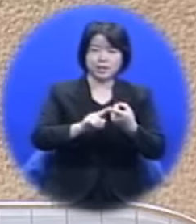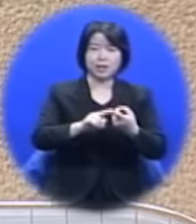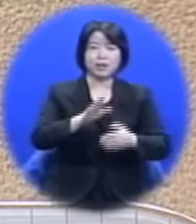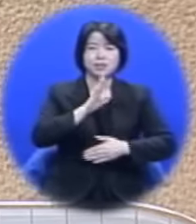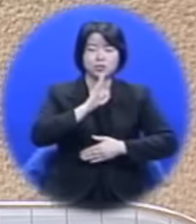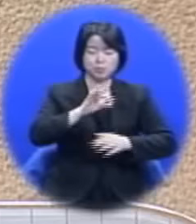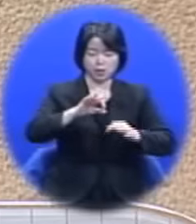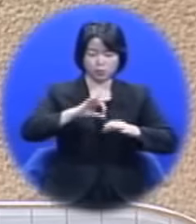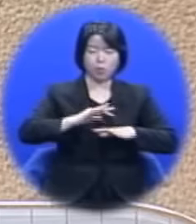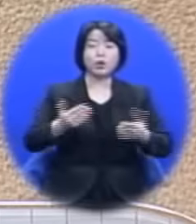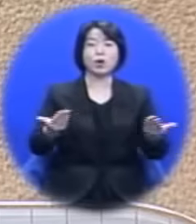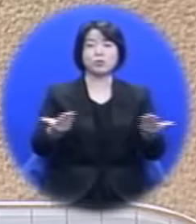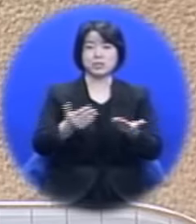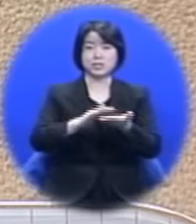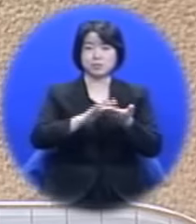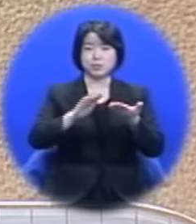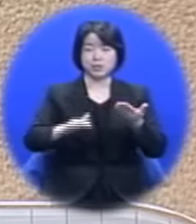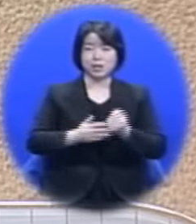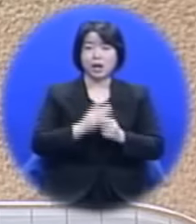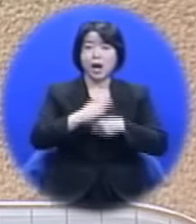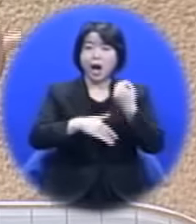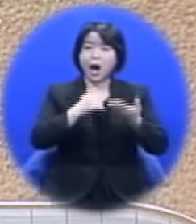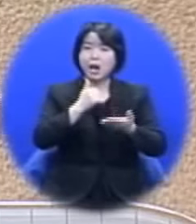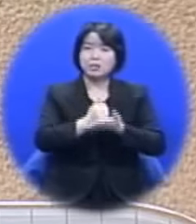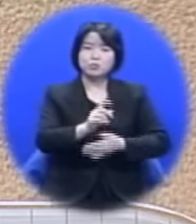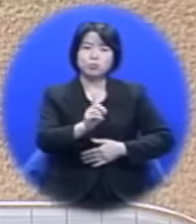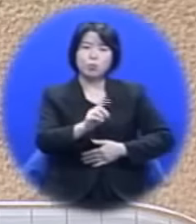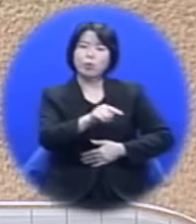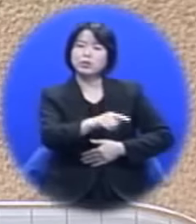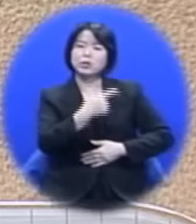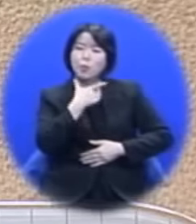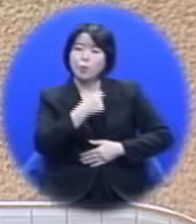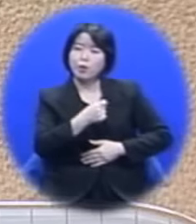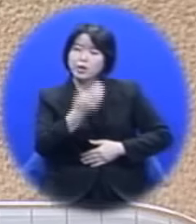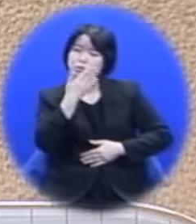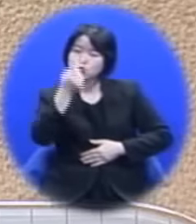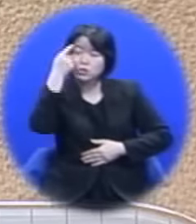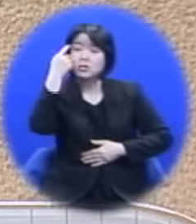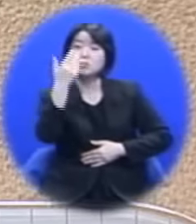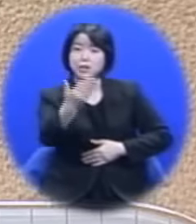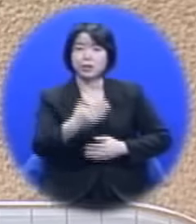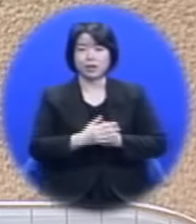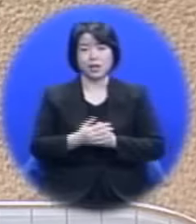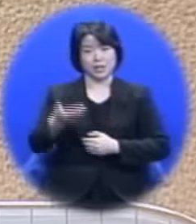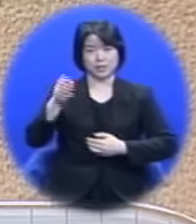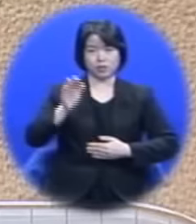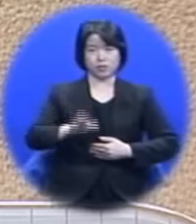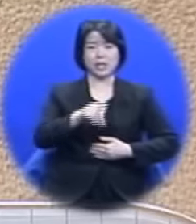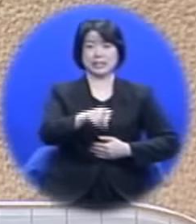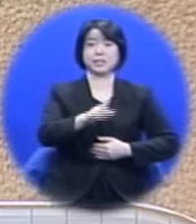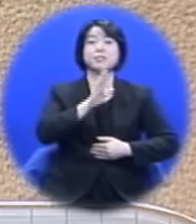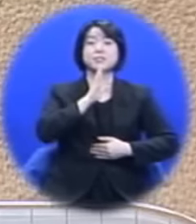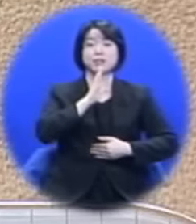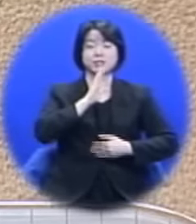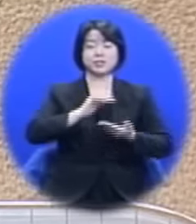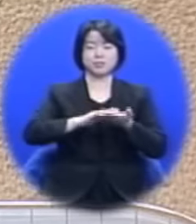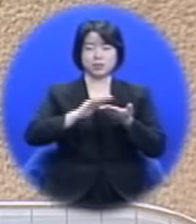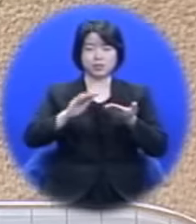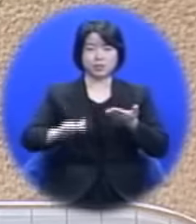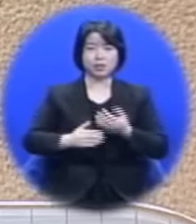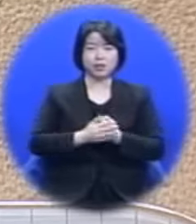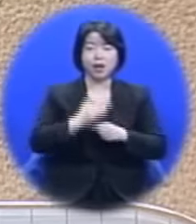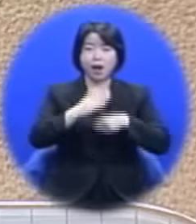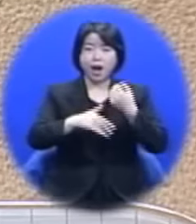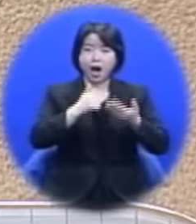놀라운 일이잖아요 하나님이 뭘 그걸 그렇게 원하실 수 있겠습니까 그러나 그게 사실이에요